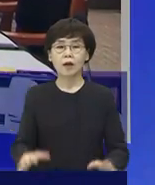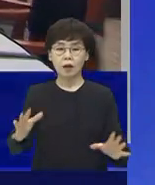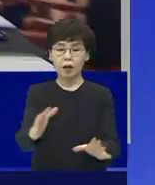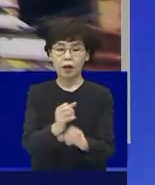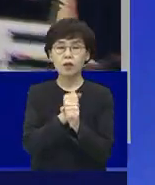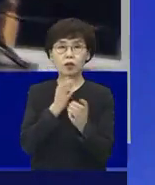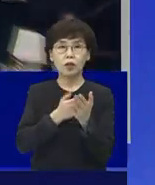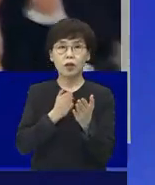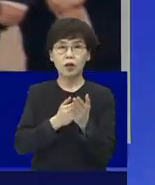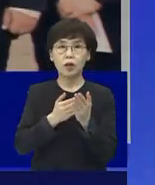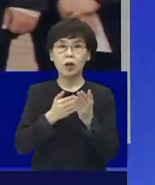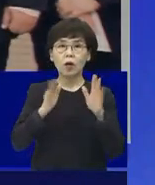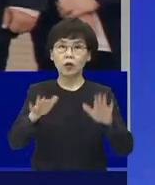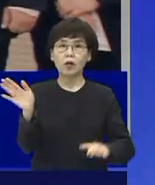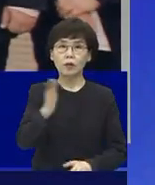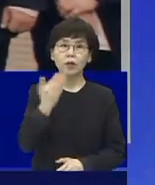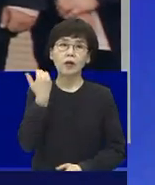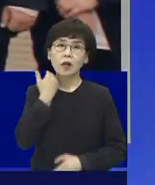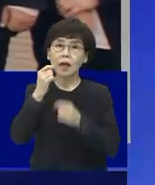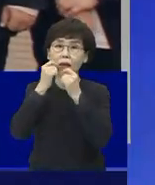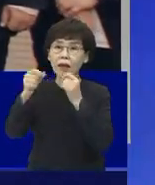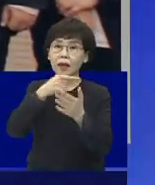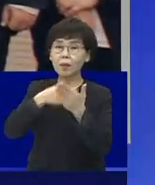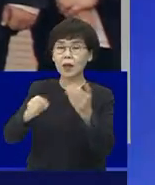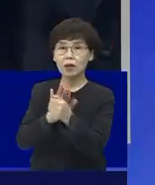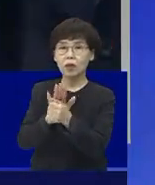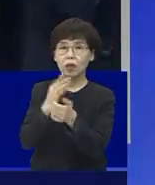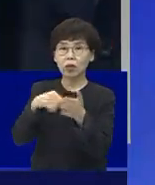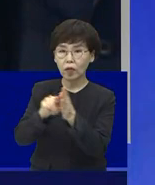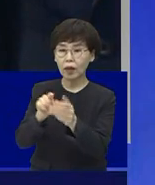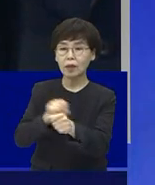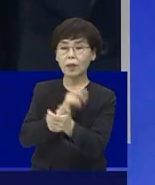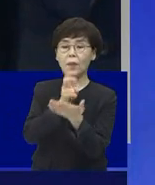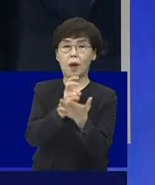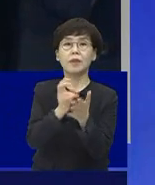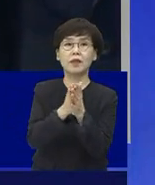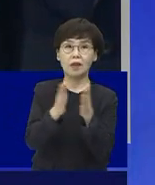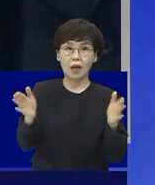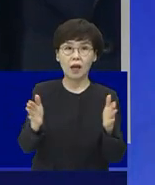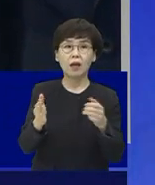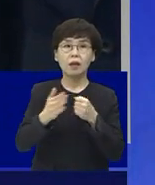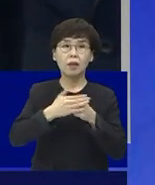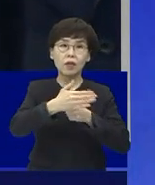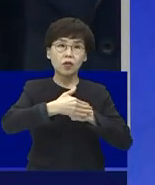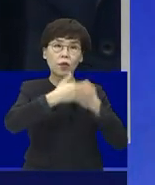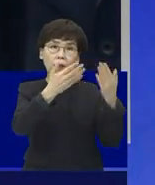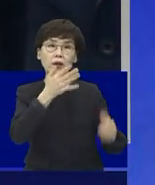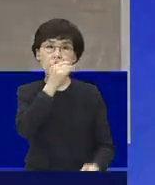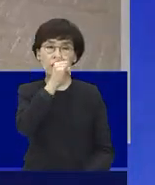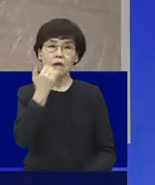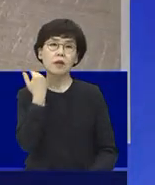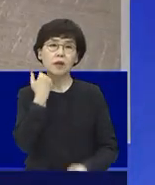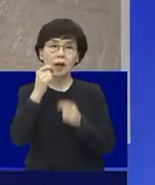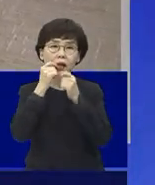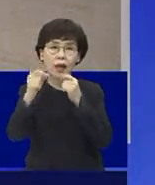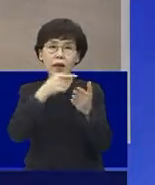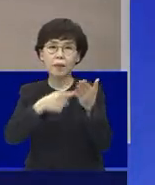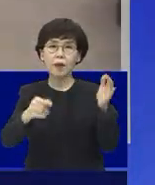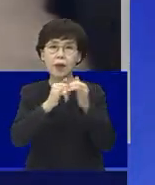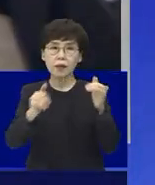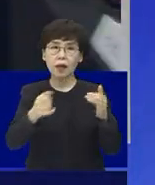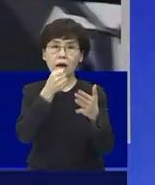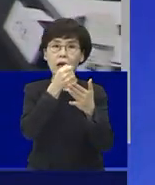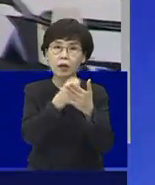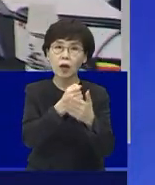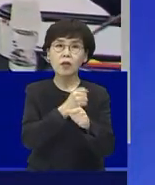간추린 소식입니다. 오늘부터 전세사기 피해 지원을 위한 특별법이 시행되면서 지원을 받을 수 있는 전세사기 피해자를